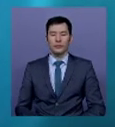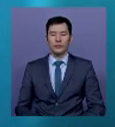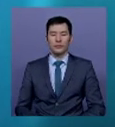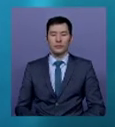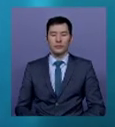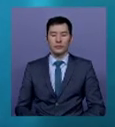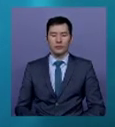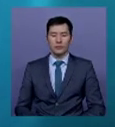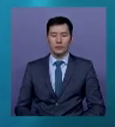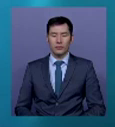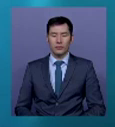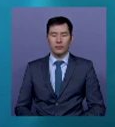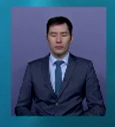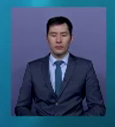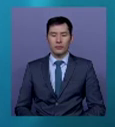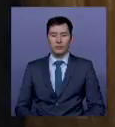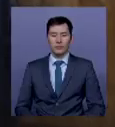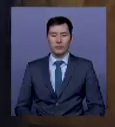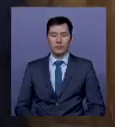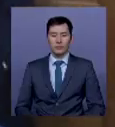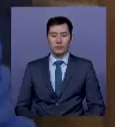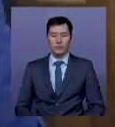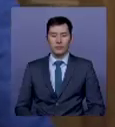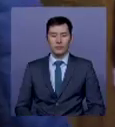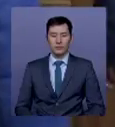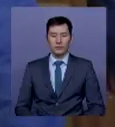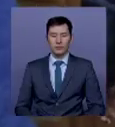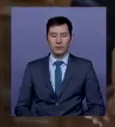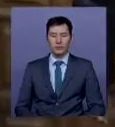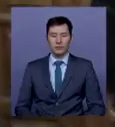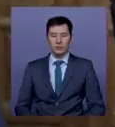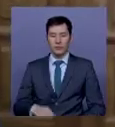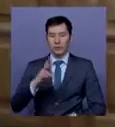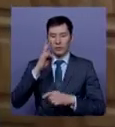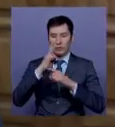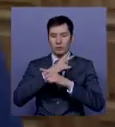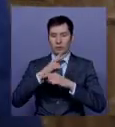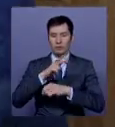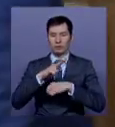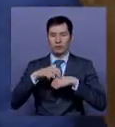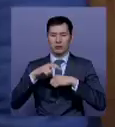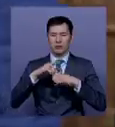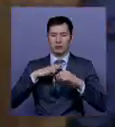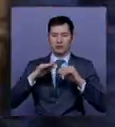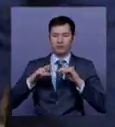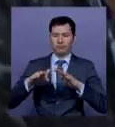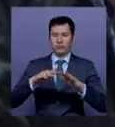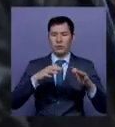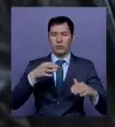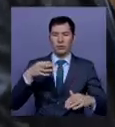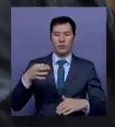2 жылға дейін бас бостандығынан айыруға дейін. Кешкі түнгі рейд барысында құзырлылар алғашқы күндері